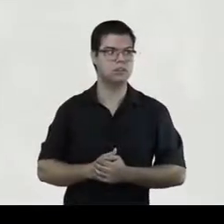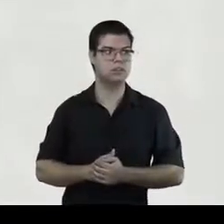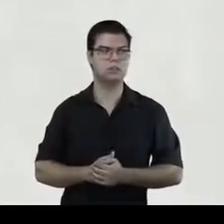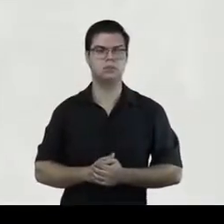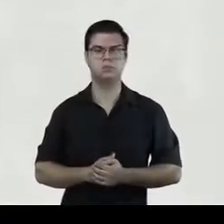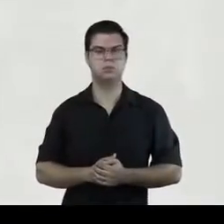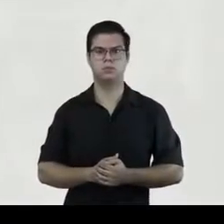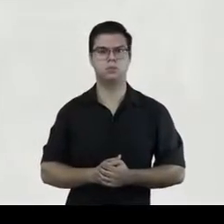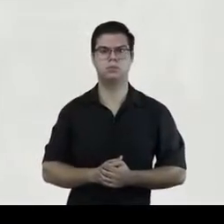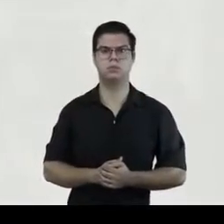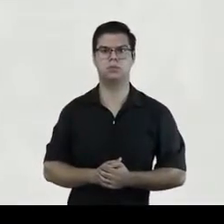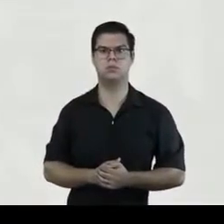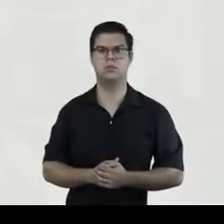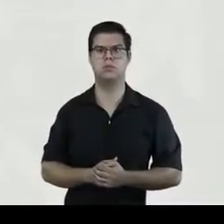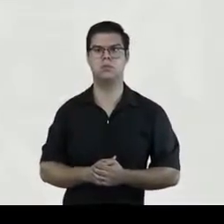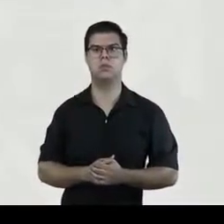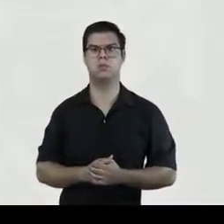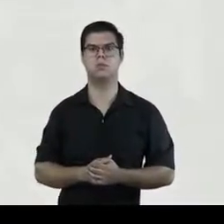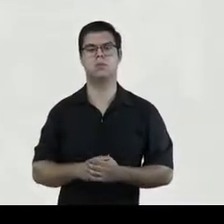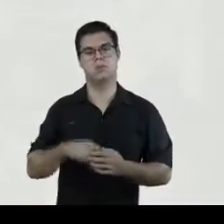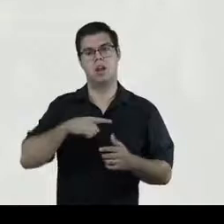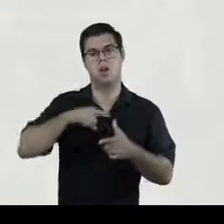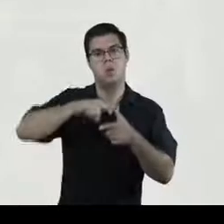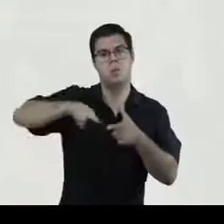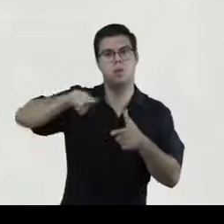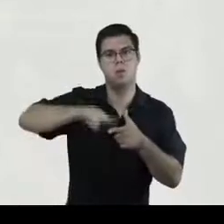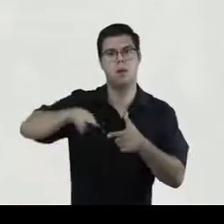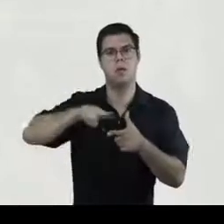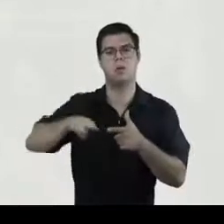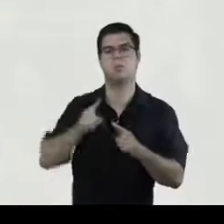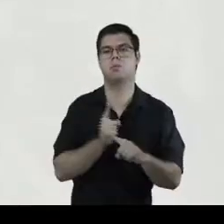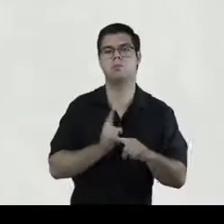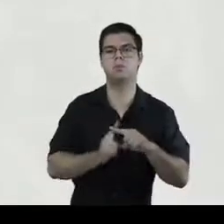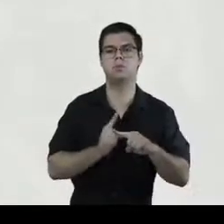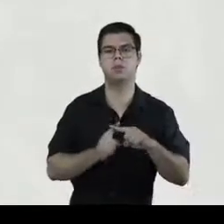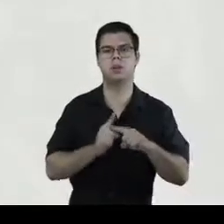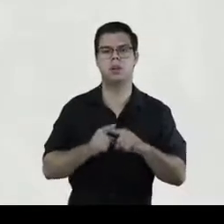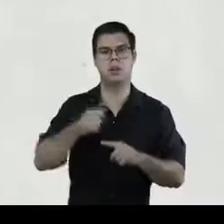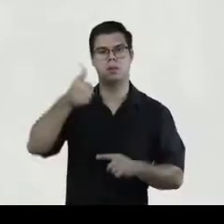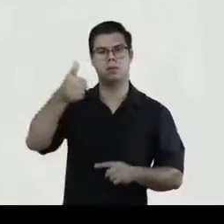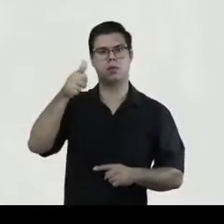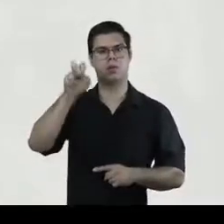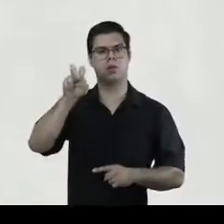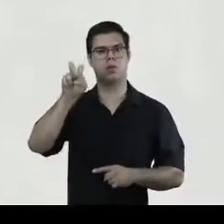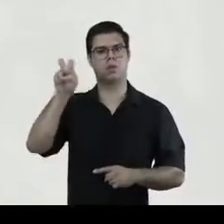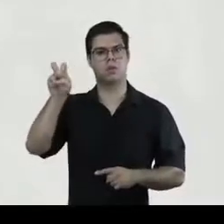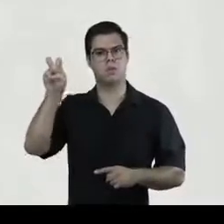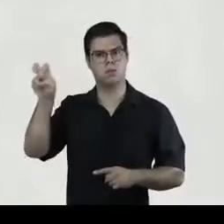une impression de 1555 sur un papier postérieur à 1739.